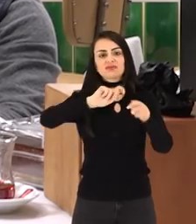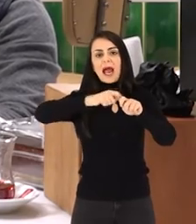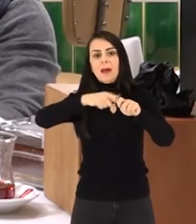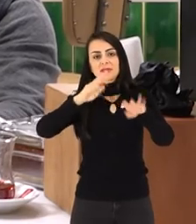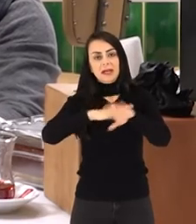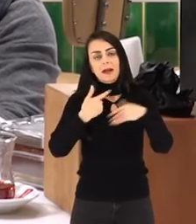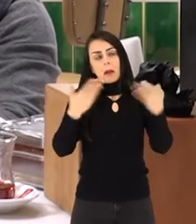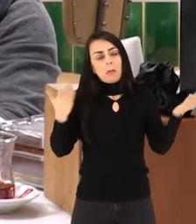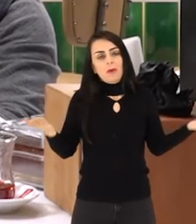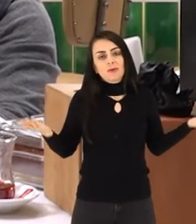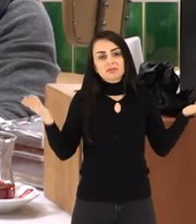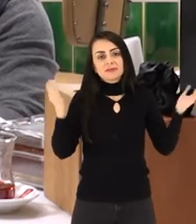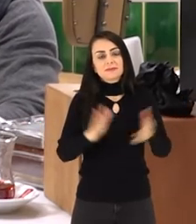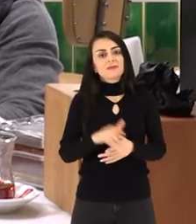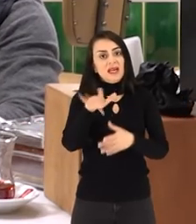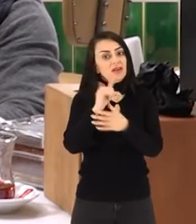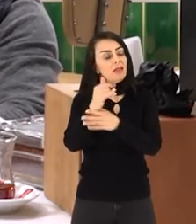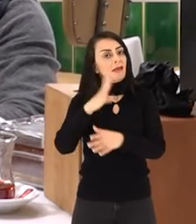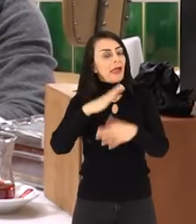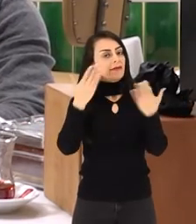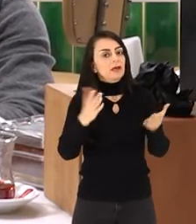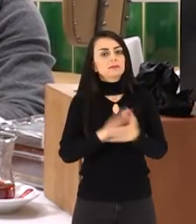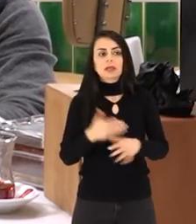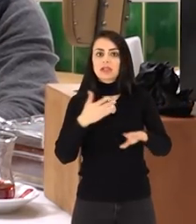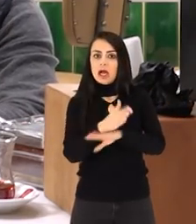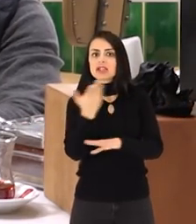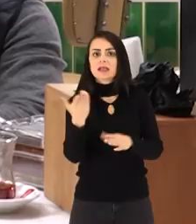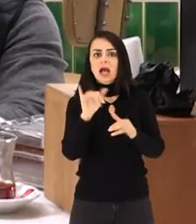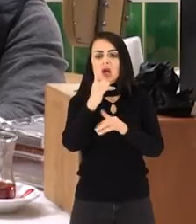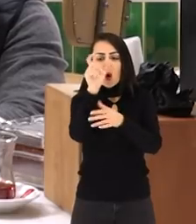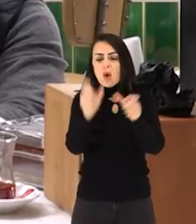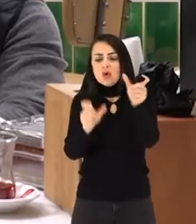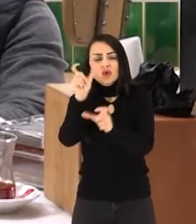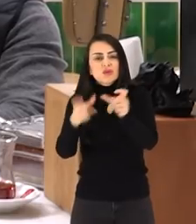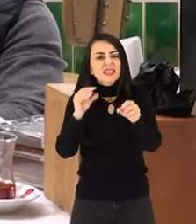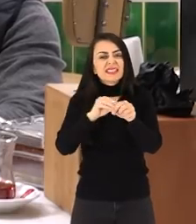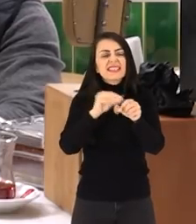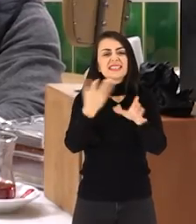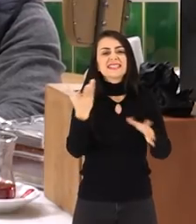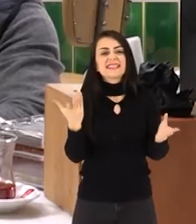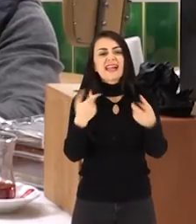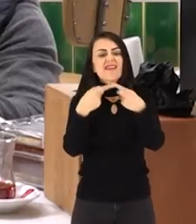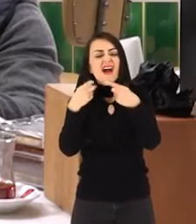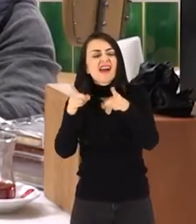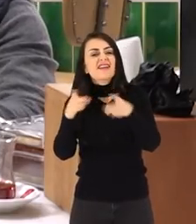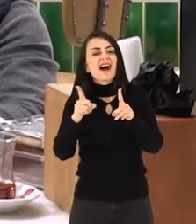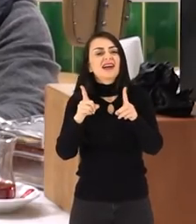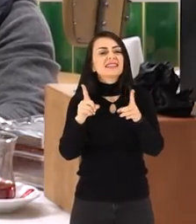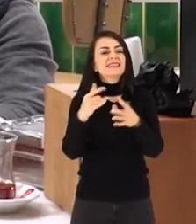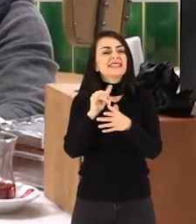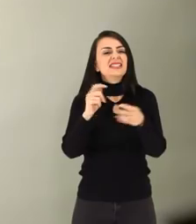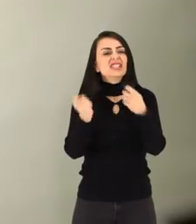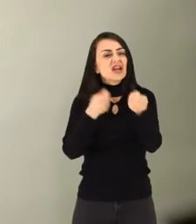Ha, biliyorum onu. Vallahi billahi ya. Ama çok yetenekli. Ya acayip ama gerçekten öyle bir şey var. Oyuncu milletinin... Gerçekten böyle bir durumu var. Çok çeşitli var. İş